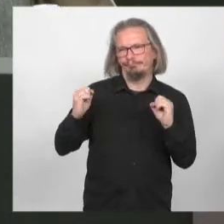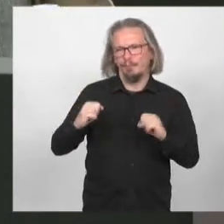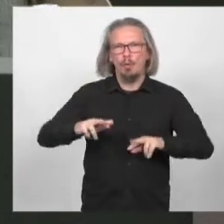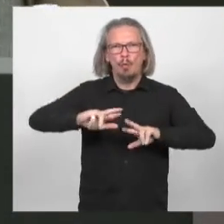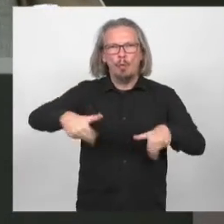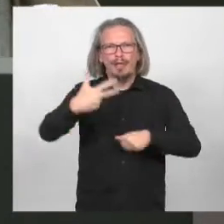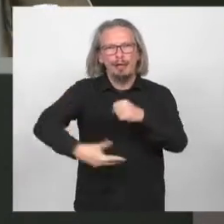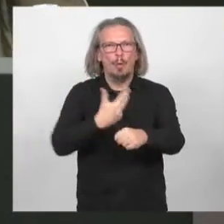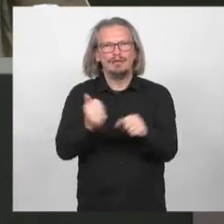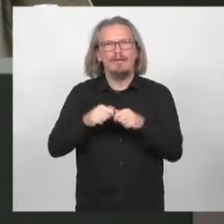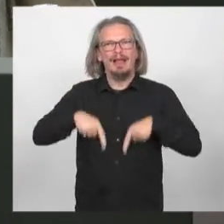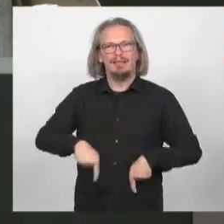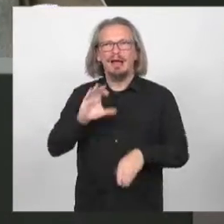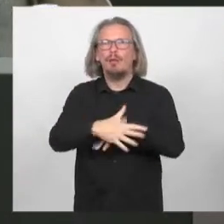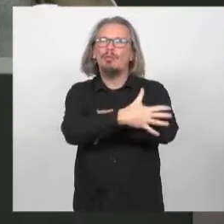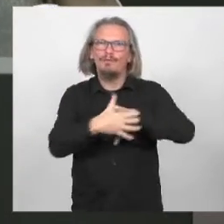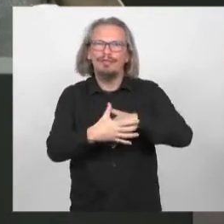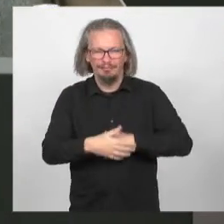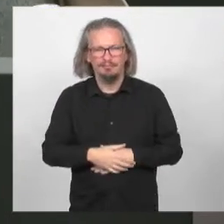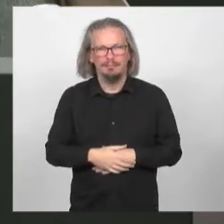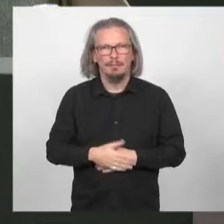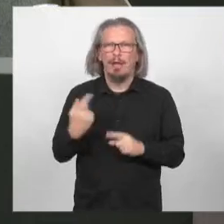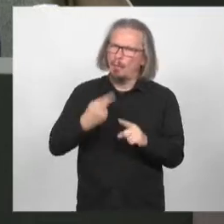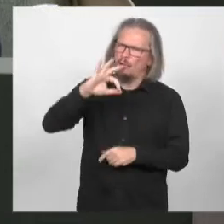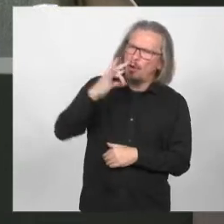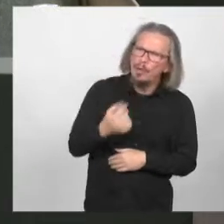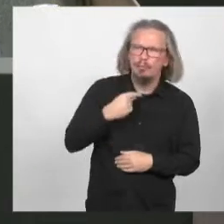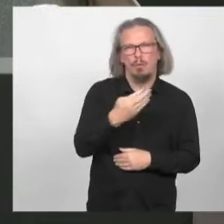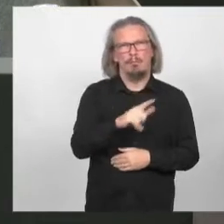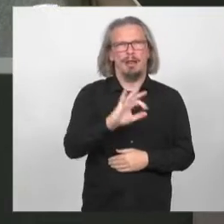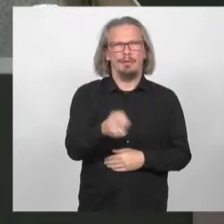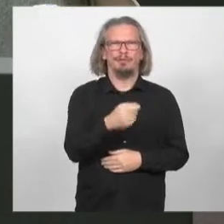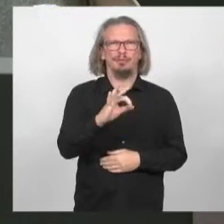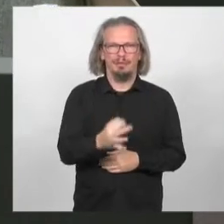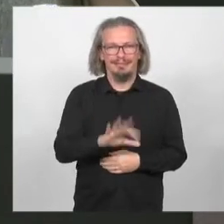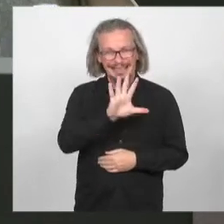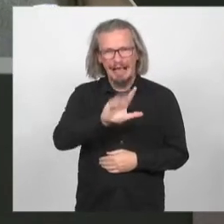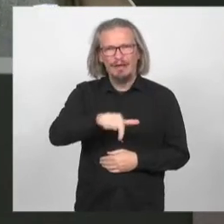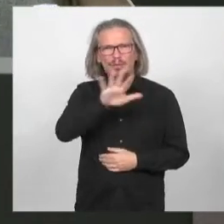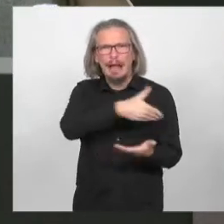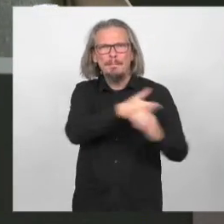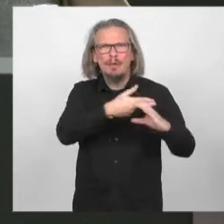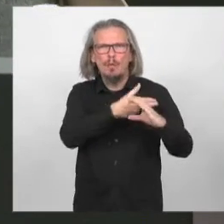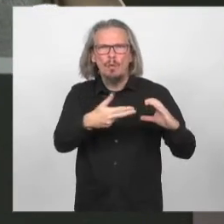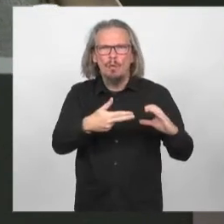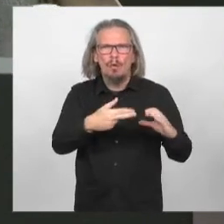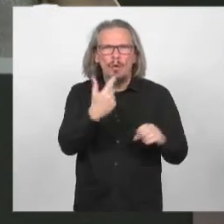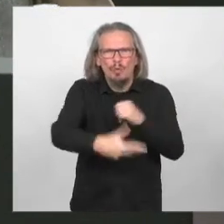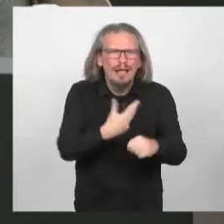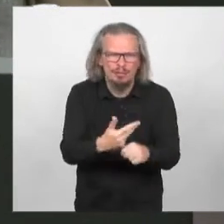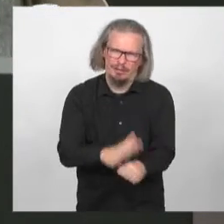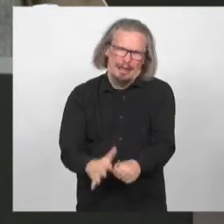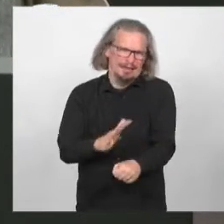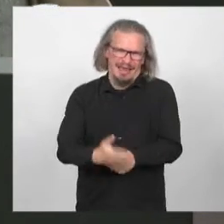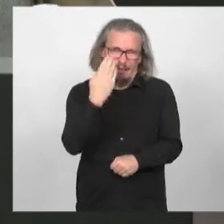3 ans avec l'État pour lutter contre la pauvreté, elle est essentielle pour notre métropole. 5,5 millions en 3 ans, ce n'est pas suffisant au regard